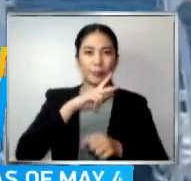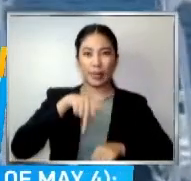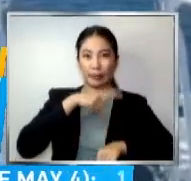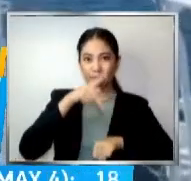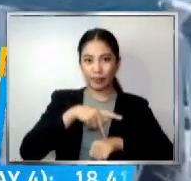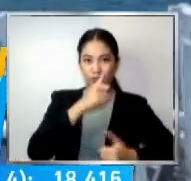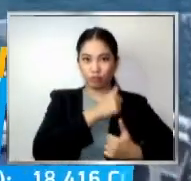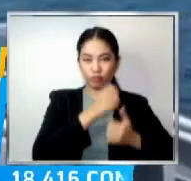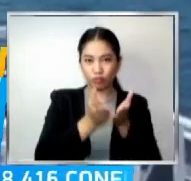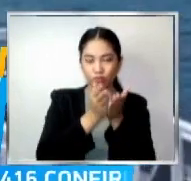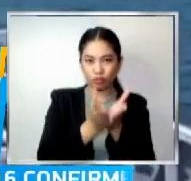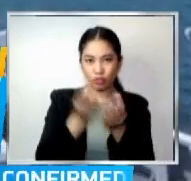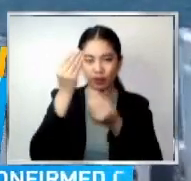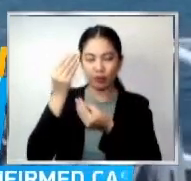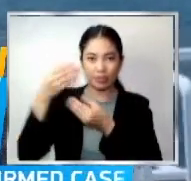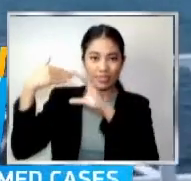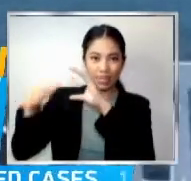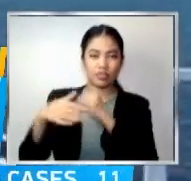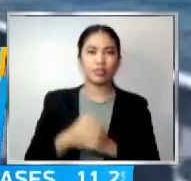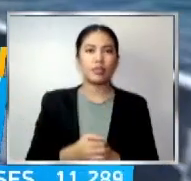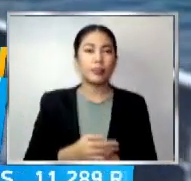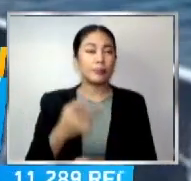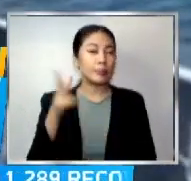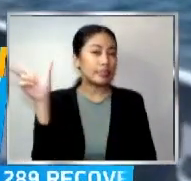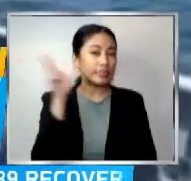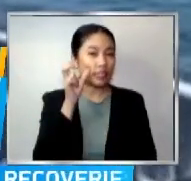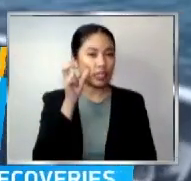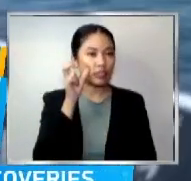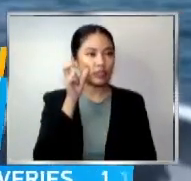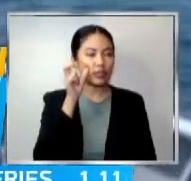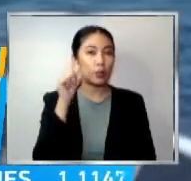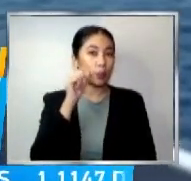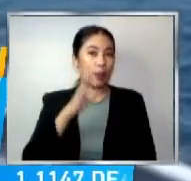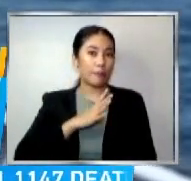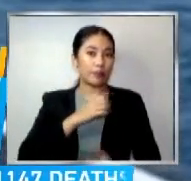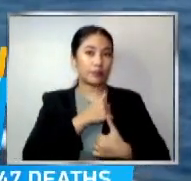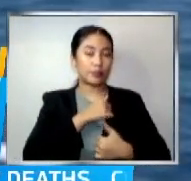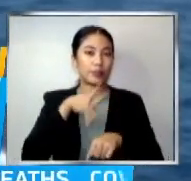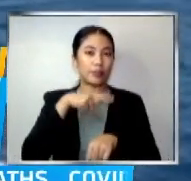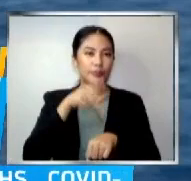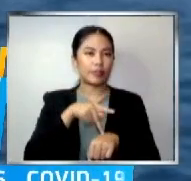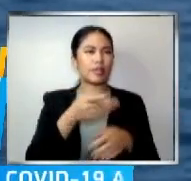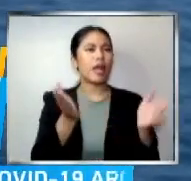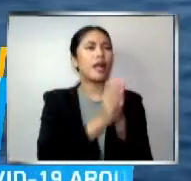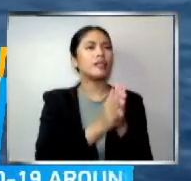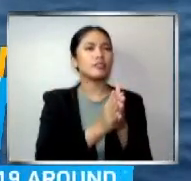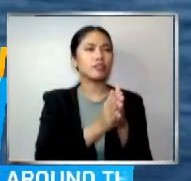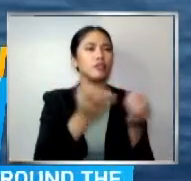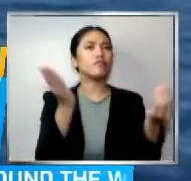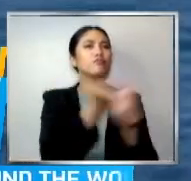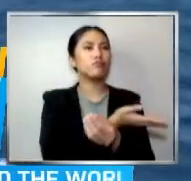na china-challenge at pinaalis ng isang babaeng Coast Guard personnel sakay ng BRT Cabra ang mga nasabing barko. Kasama